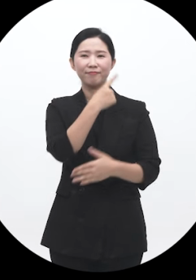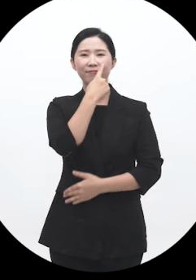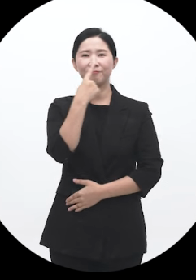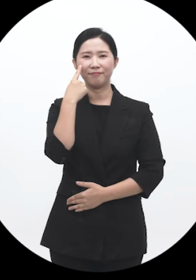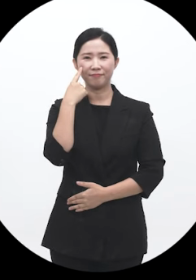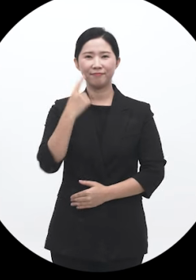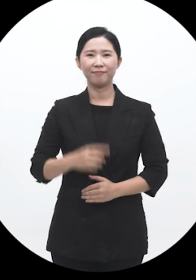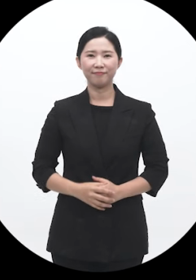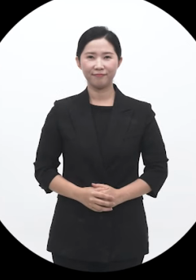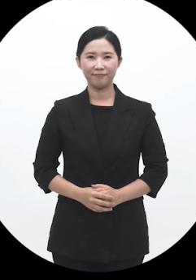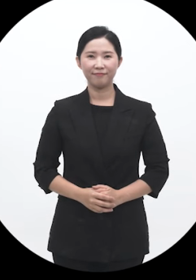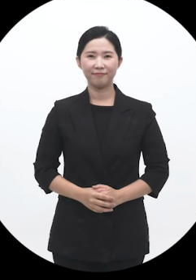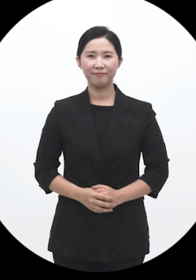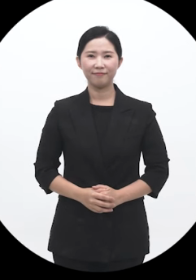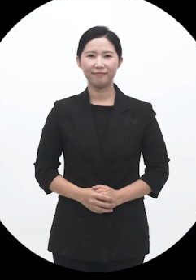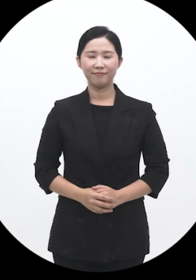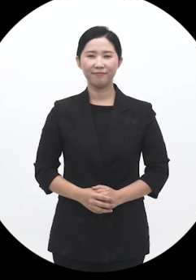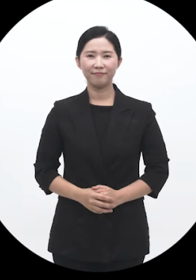확인합니다.